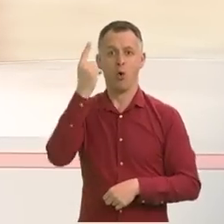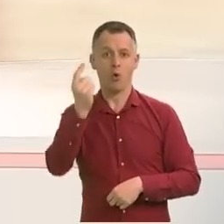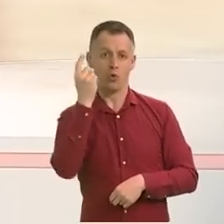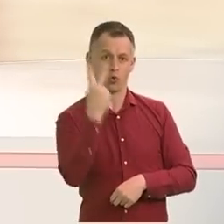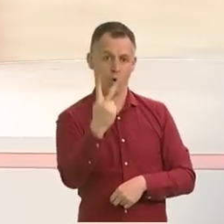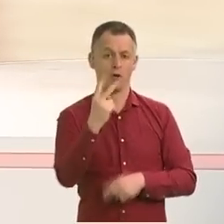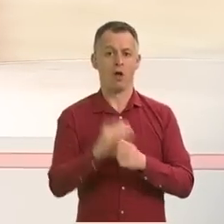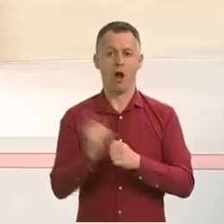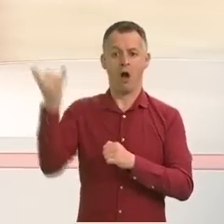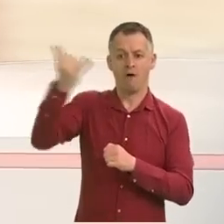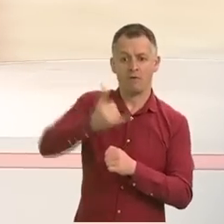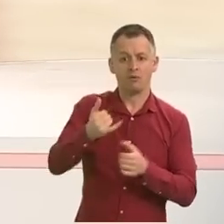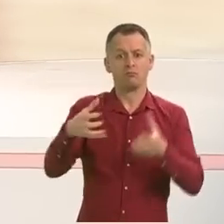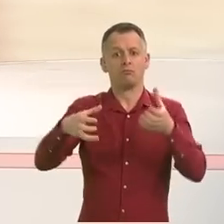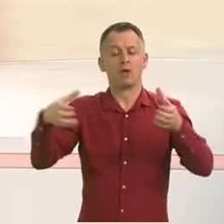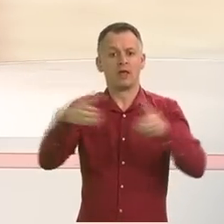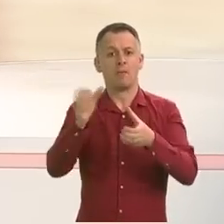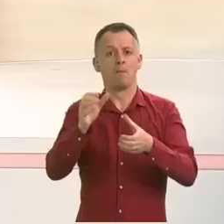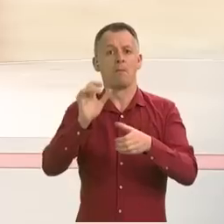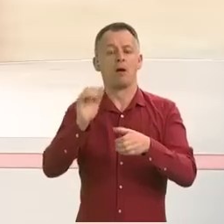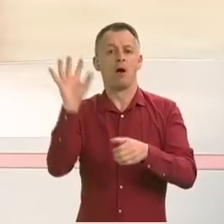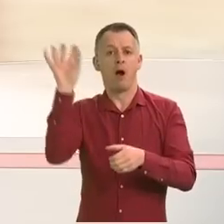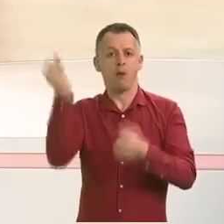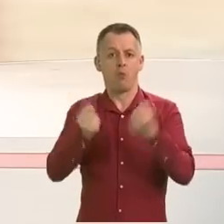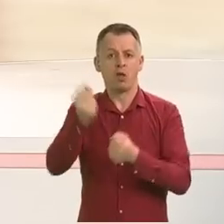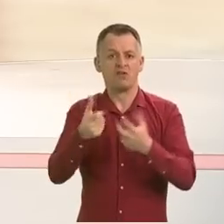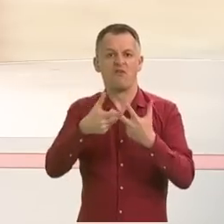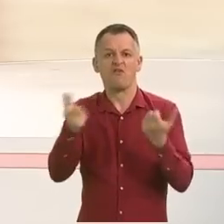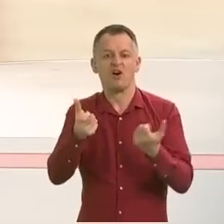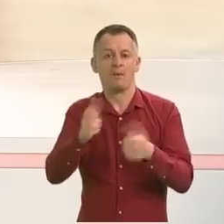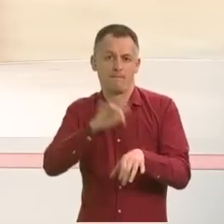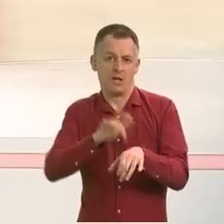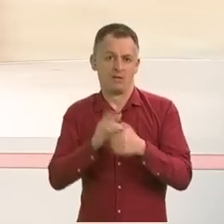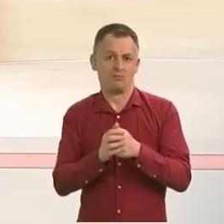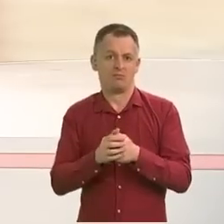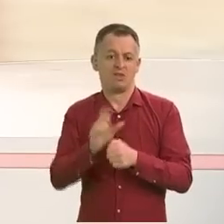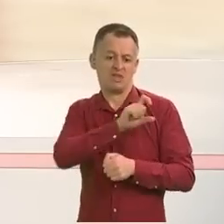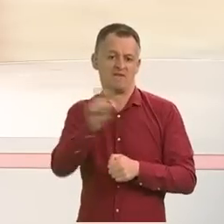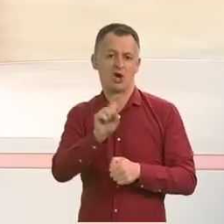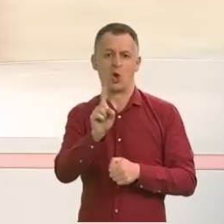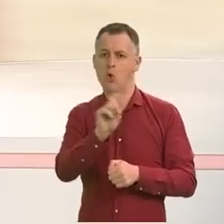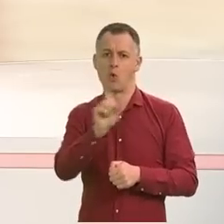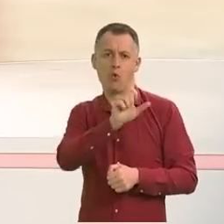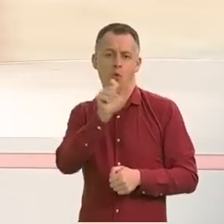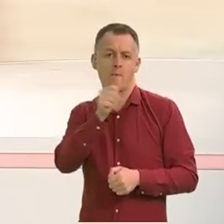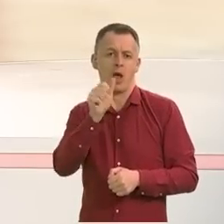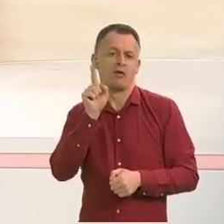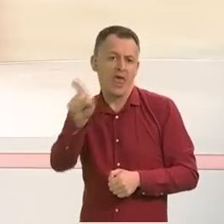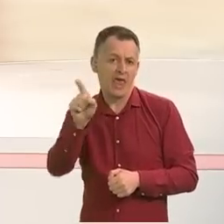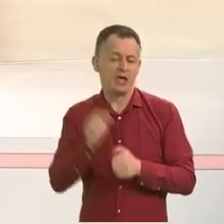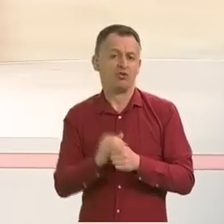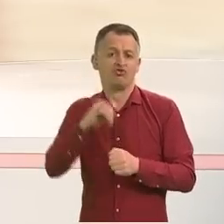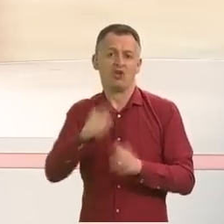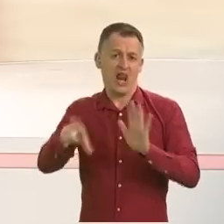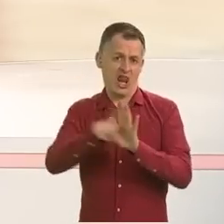în scurt timp, însă fără medic, iar antrenorul a murit. De vină nu este numai serviciul de ambulanță, dar și legislația ambiguă,